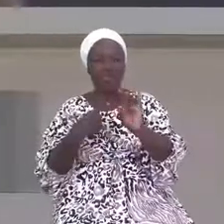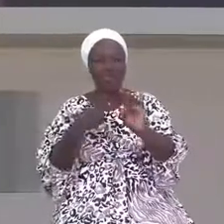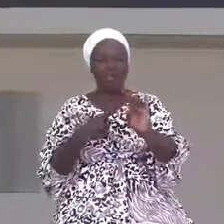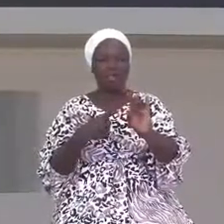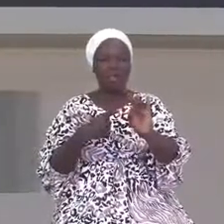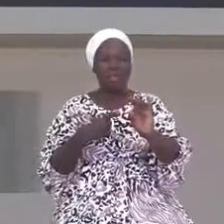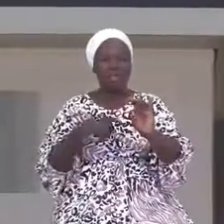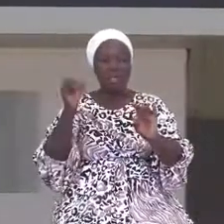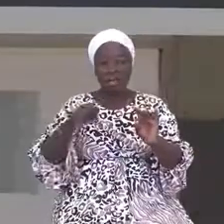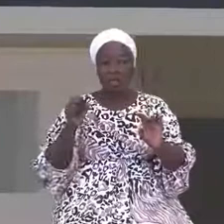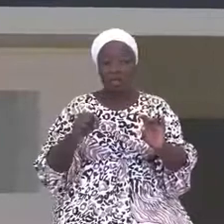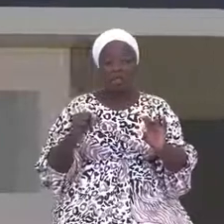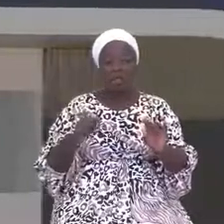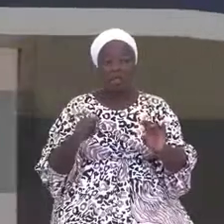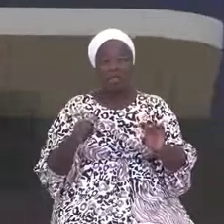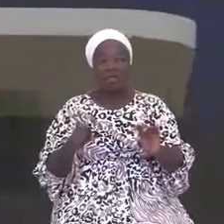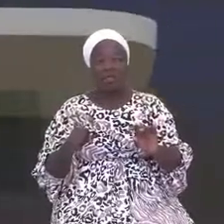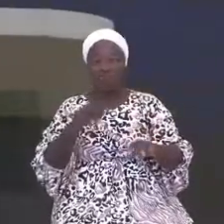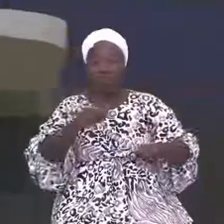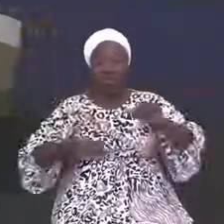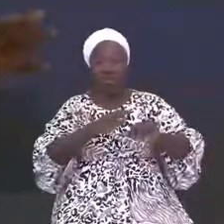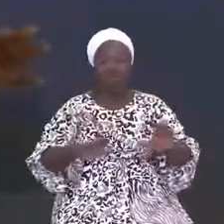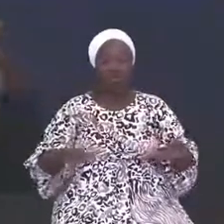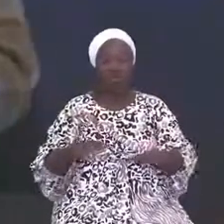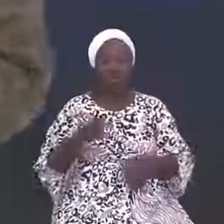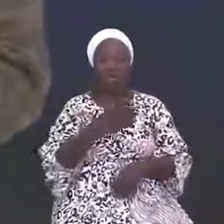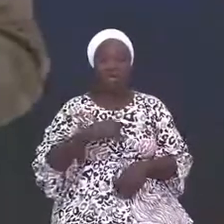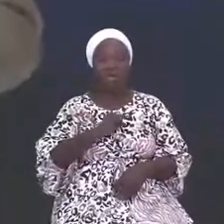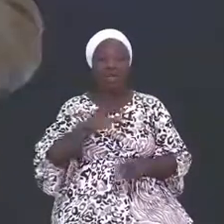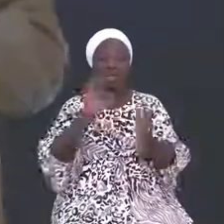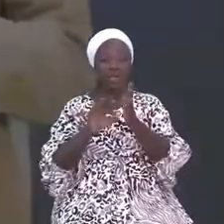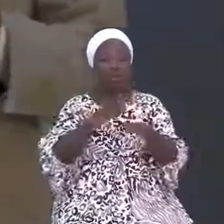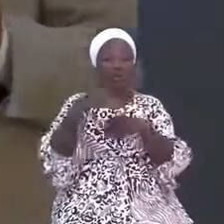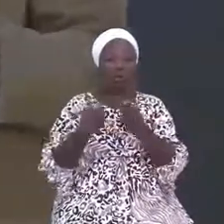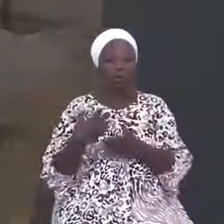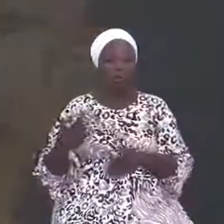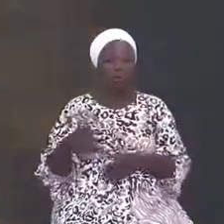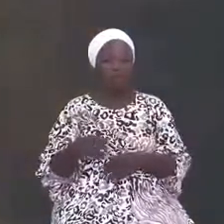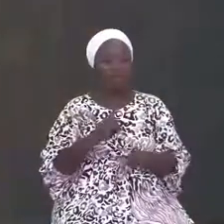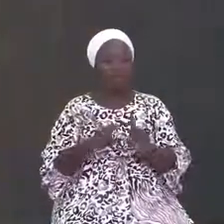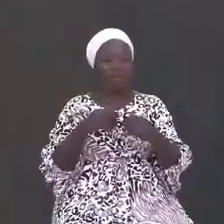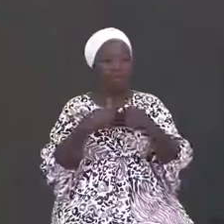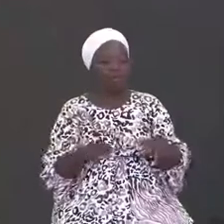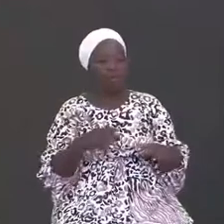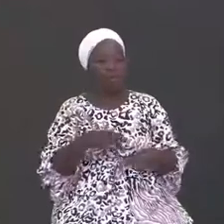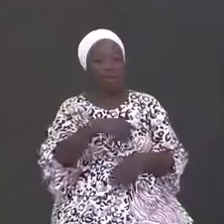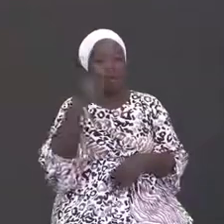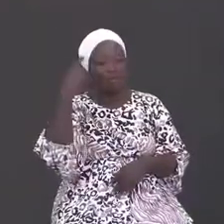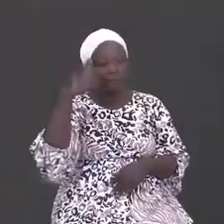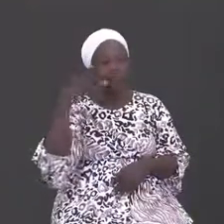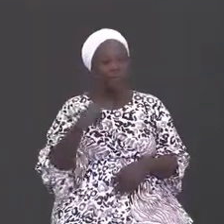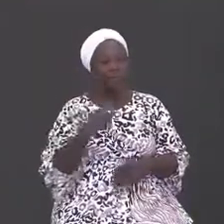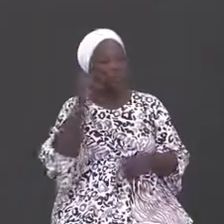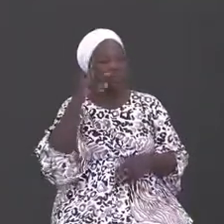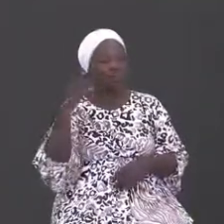choses comme une perte à cause de l'excellence de la connaissance de Jésus-Christ, mon Seigneur,